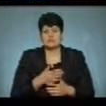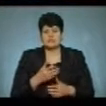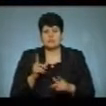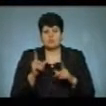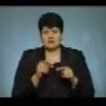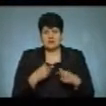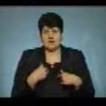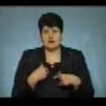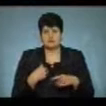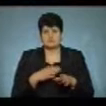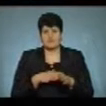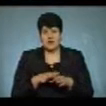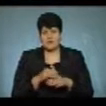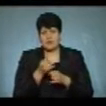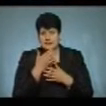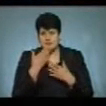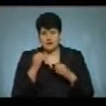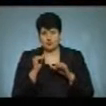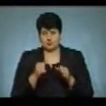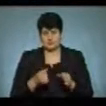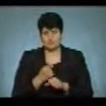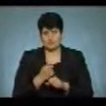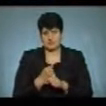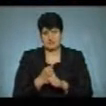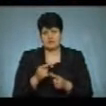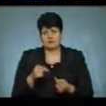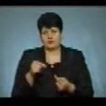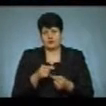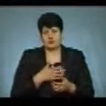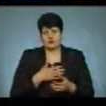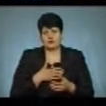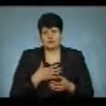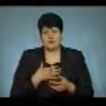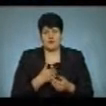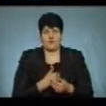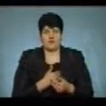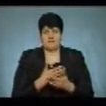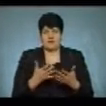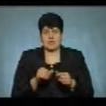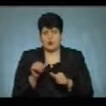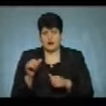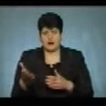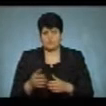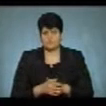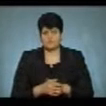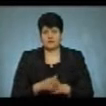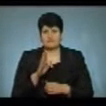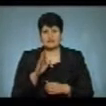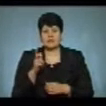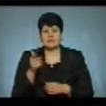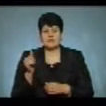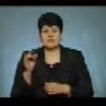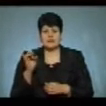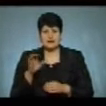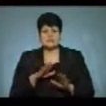не маю можливості здійснювати справляння плати відповідно до яких свого волевиявлення окремого. Віталій Гірняк, заступник